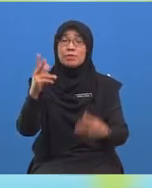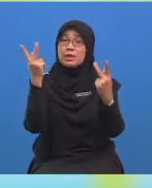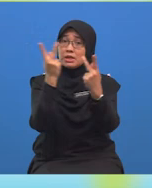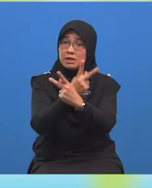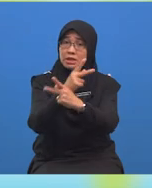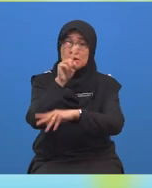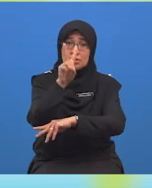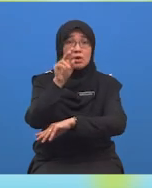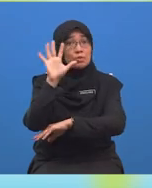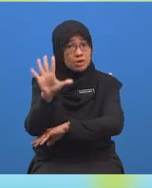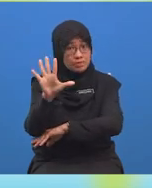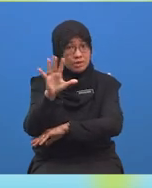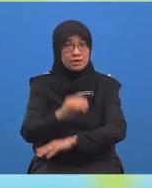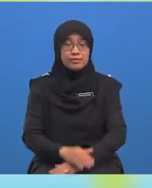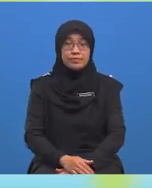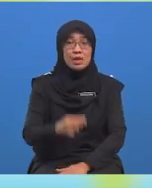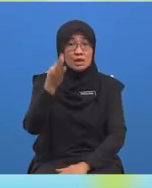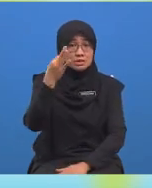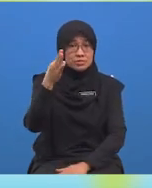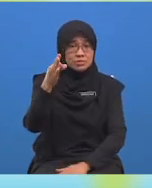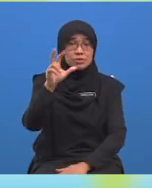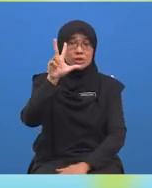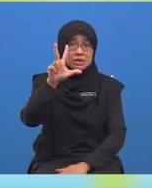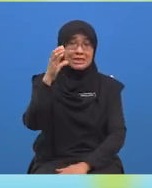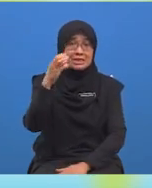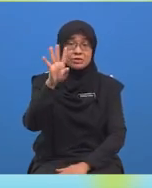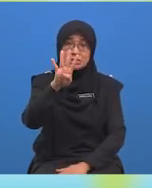19,345 darab 25.